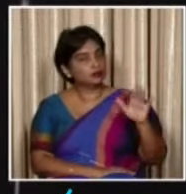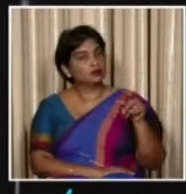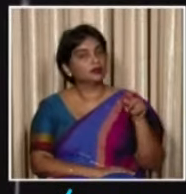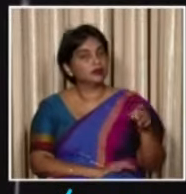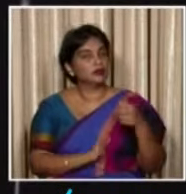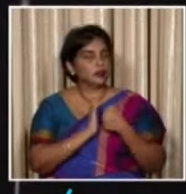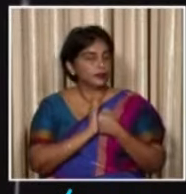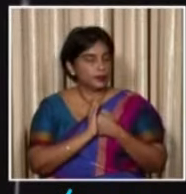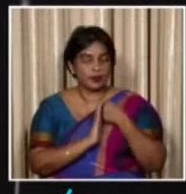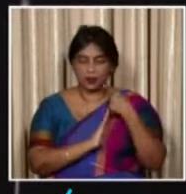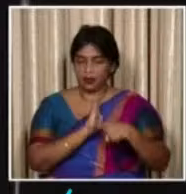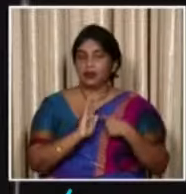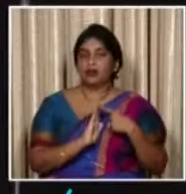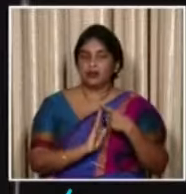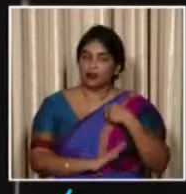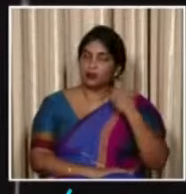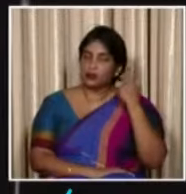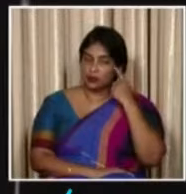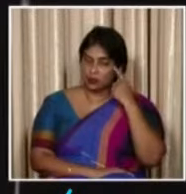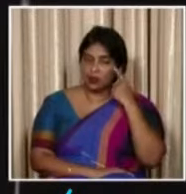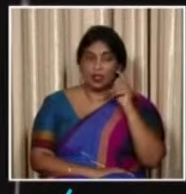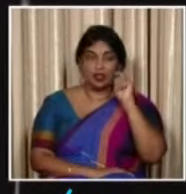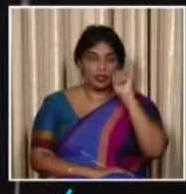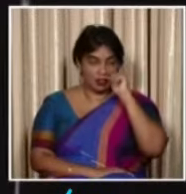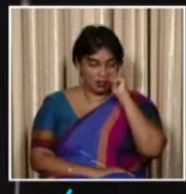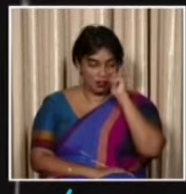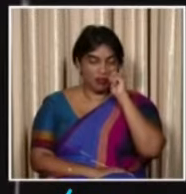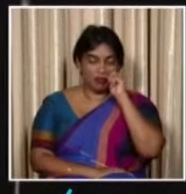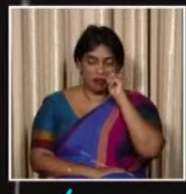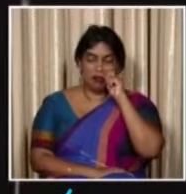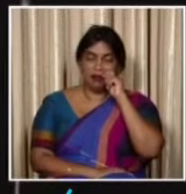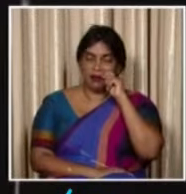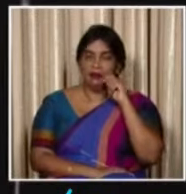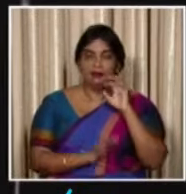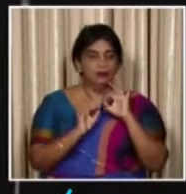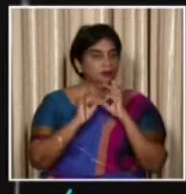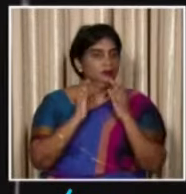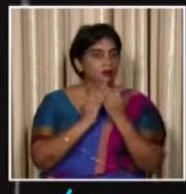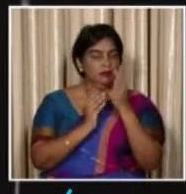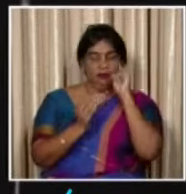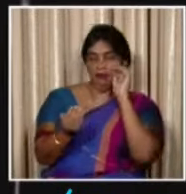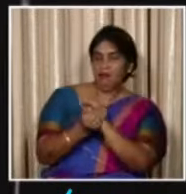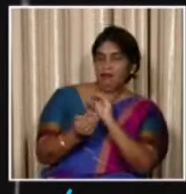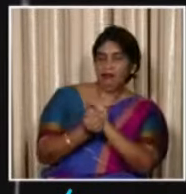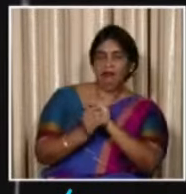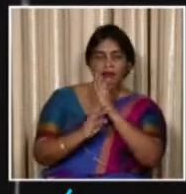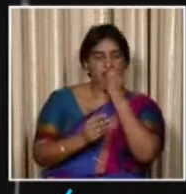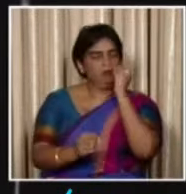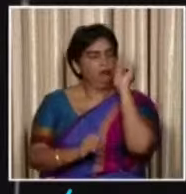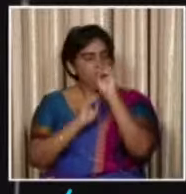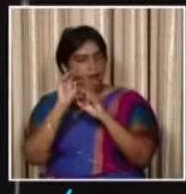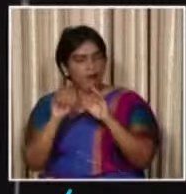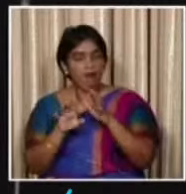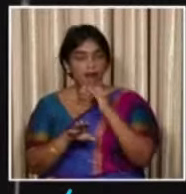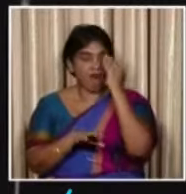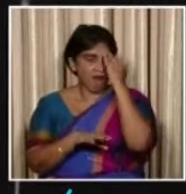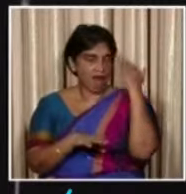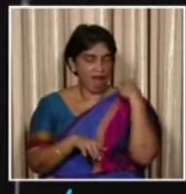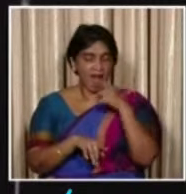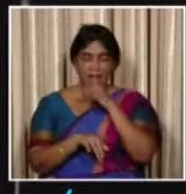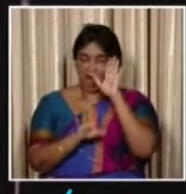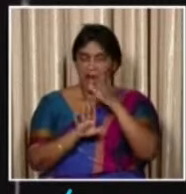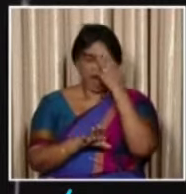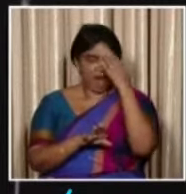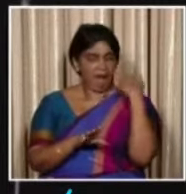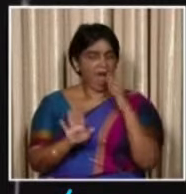ගරු කරපු රටක් අපි දන්නවා තාත්තා තමයි පවුලේ ආරක්ෂාව දෙන්නේ කැම්බීම දෙන්නේ නමුත් අම්මා තමයි